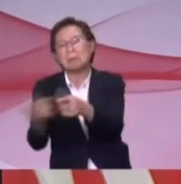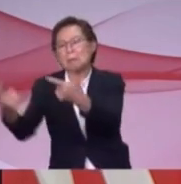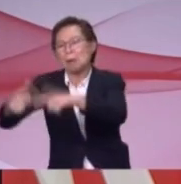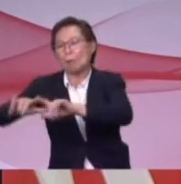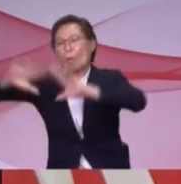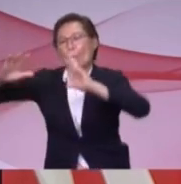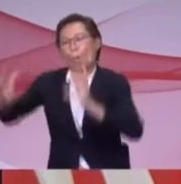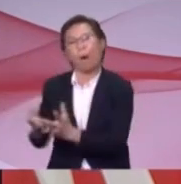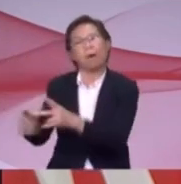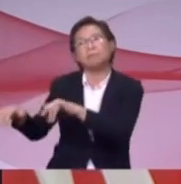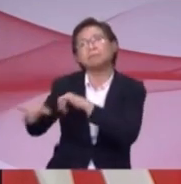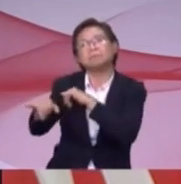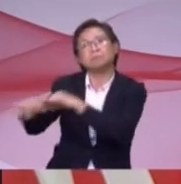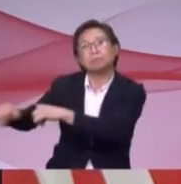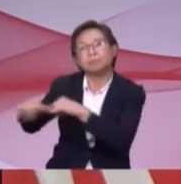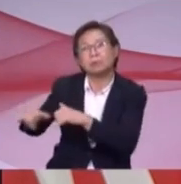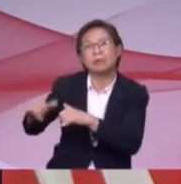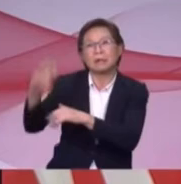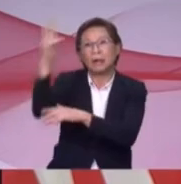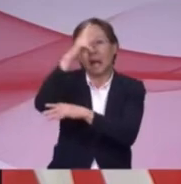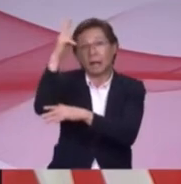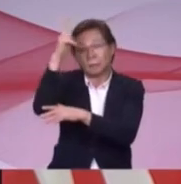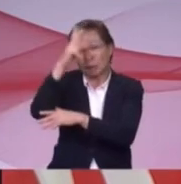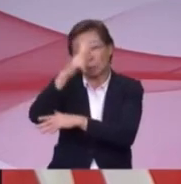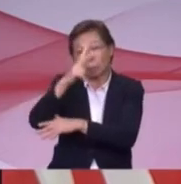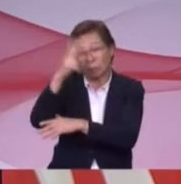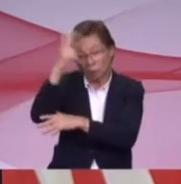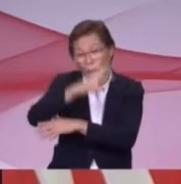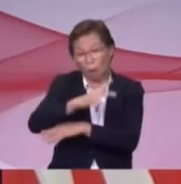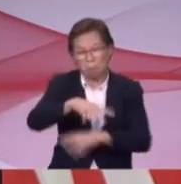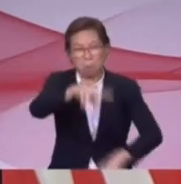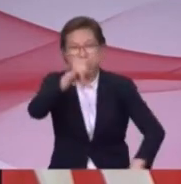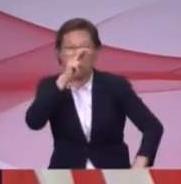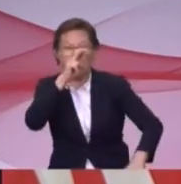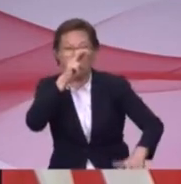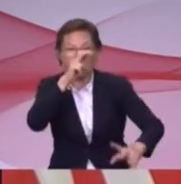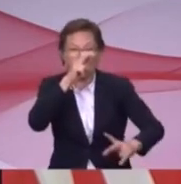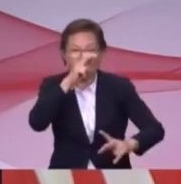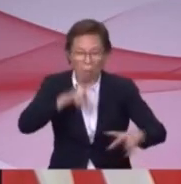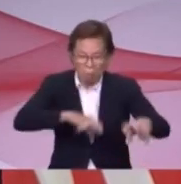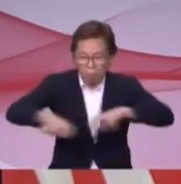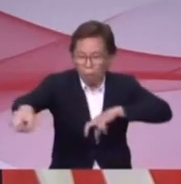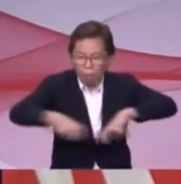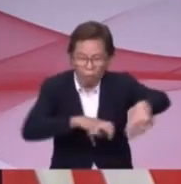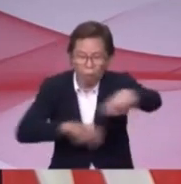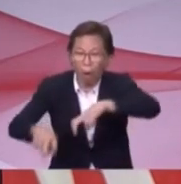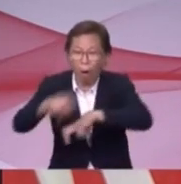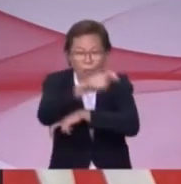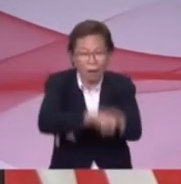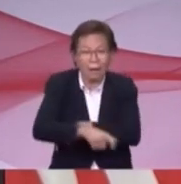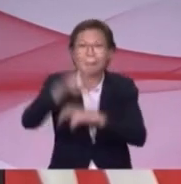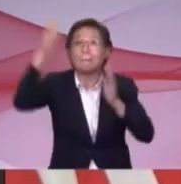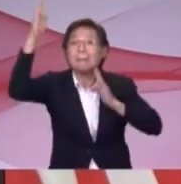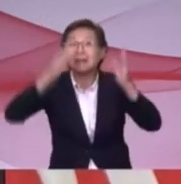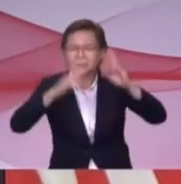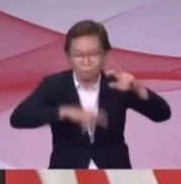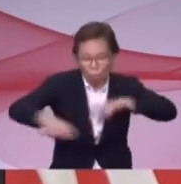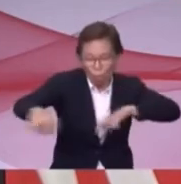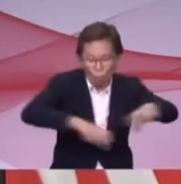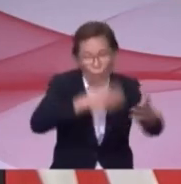yang memaksa kerajaan mengetatkan lagi sekatan-sekatan pergerakan ke atas rakyat mereka dengan